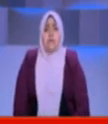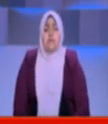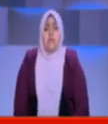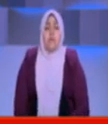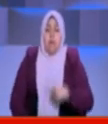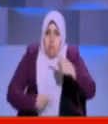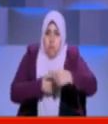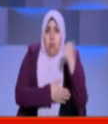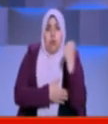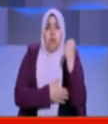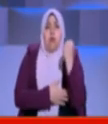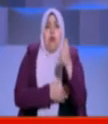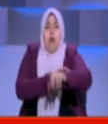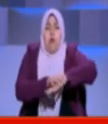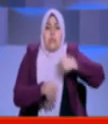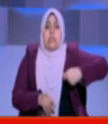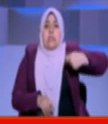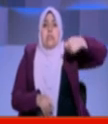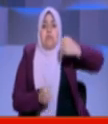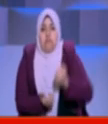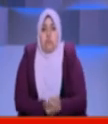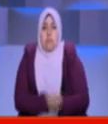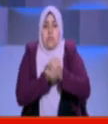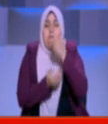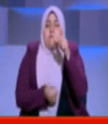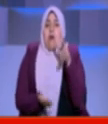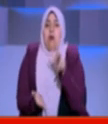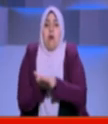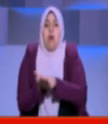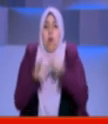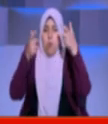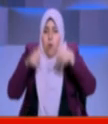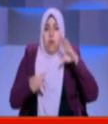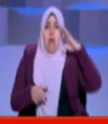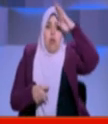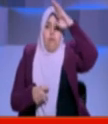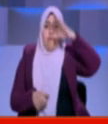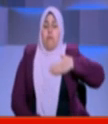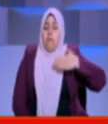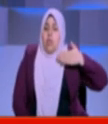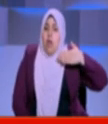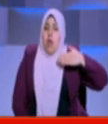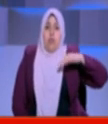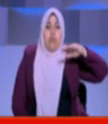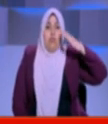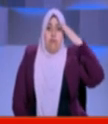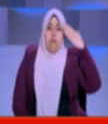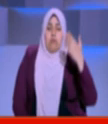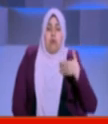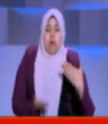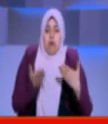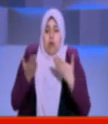مقتدرة وذات سيادة ومستندة إلى قرار وطني عراقي. أتشرف أن أقدم لك